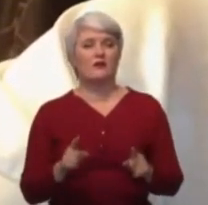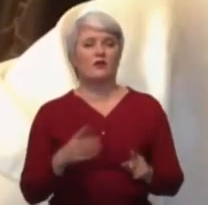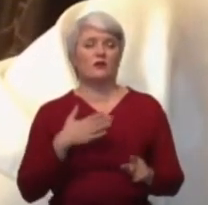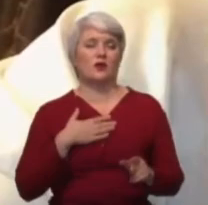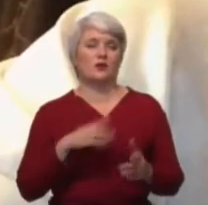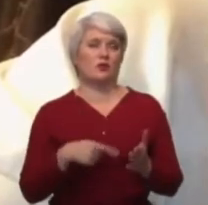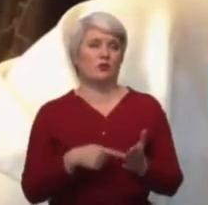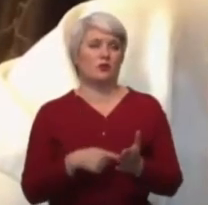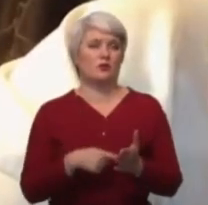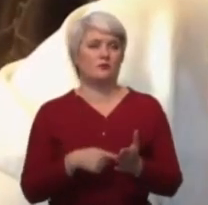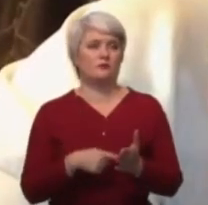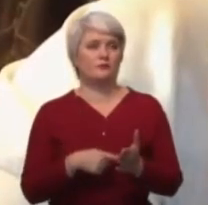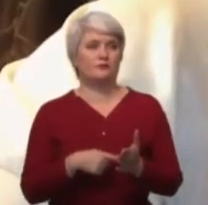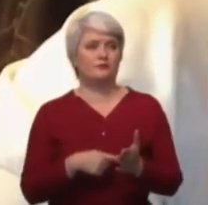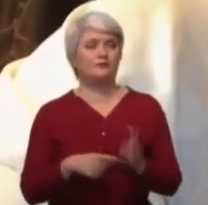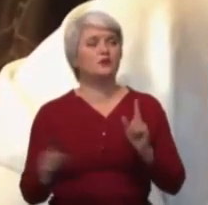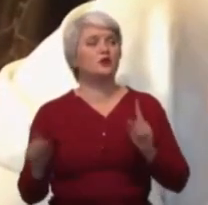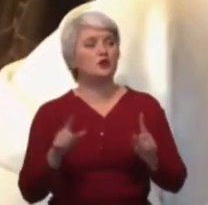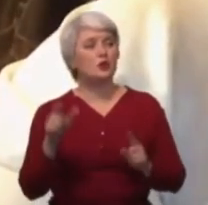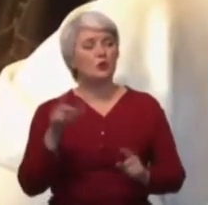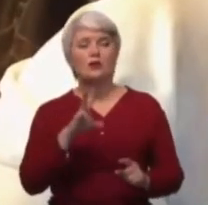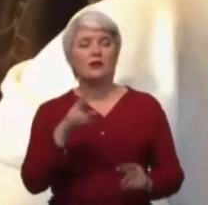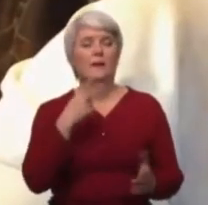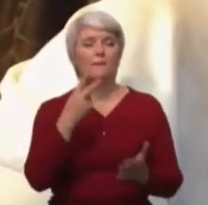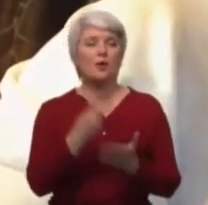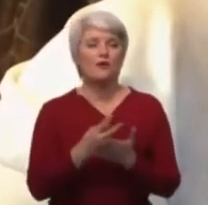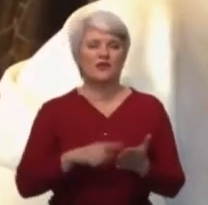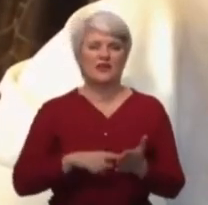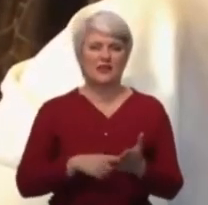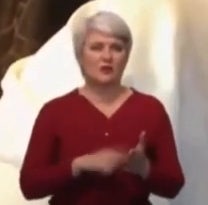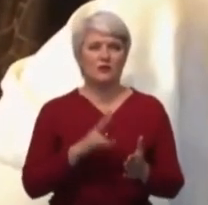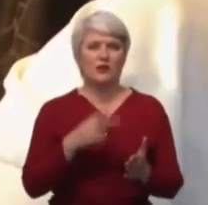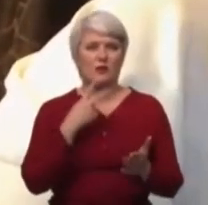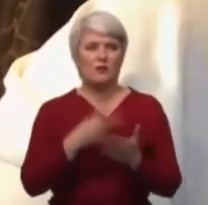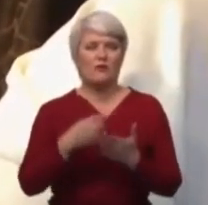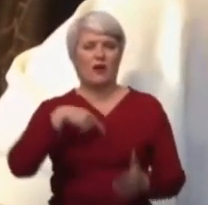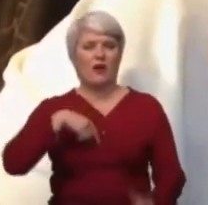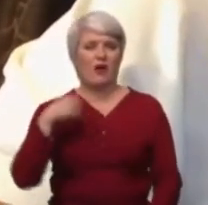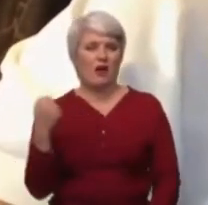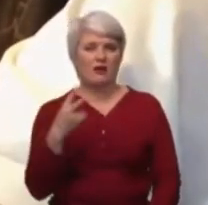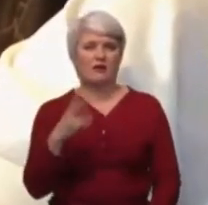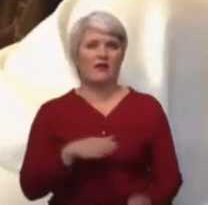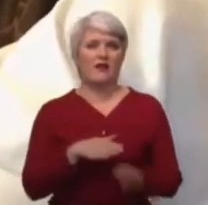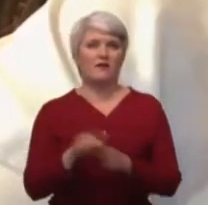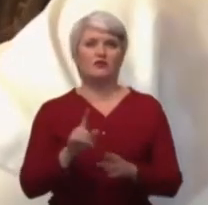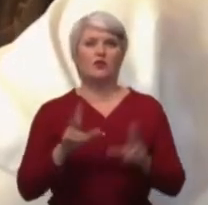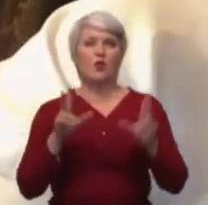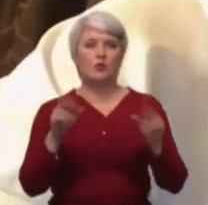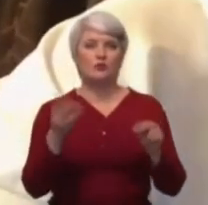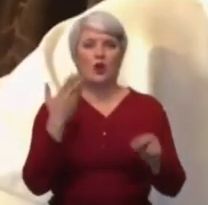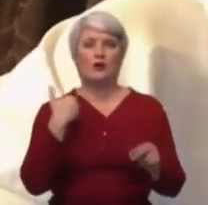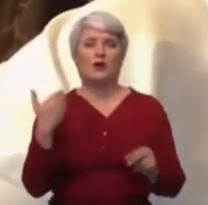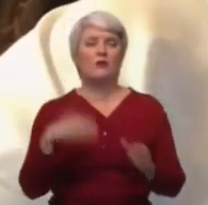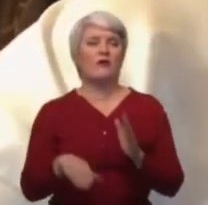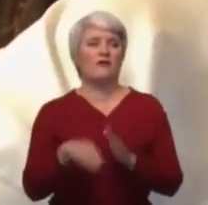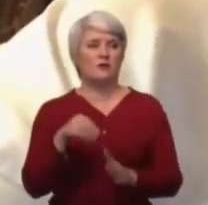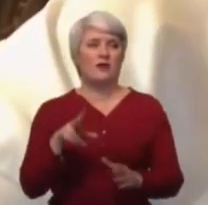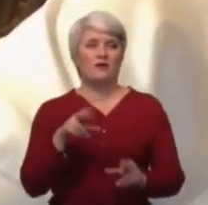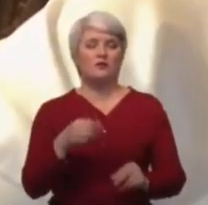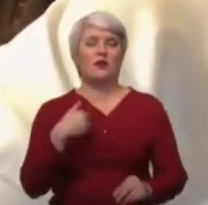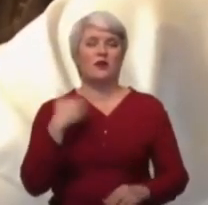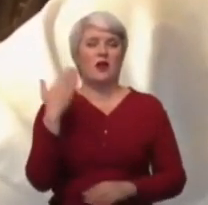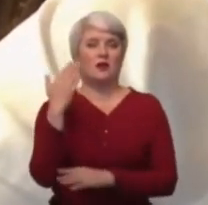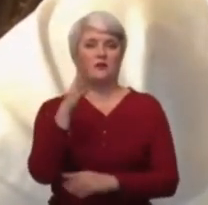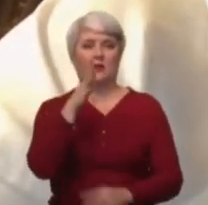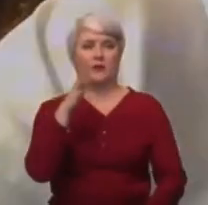нашого міста. Що він не проявив настойчивість, не проявив характер і не виконав те, що обіцяв, коли ми його вибирали. В тому числі я за нього голосував